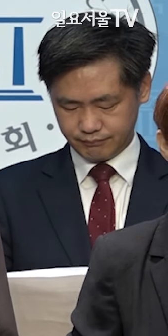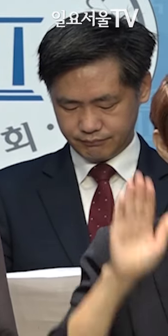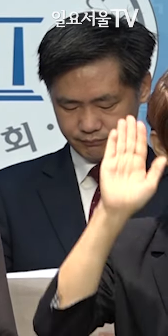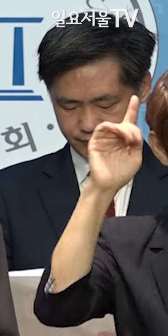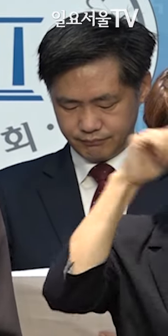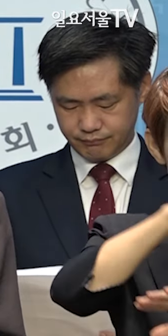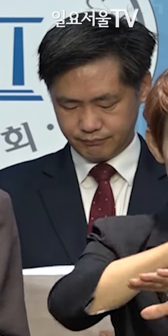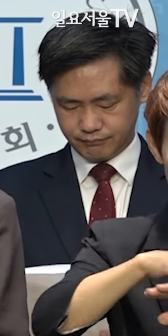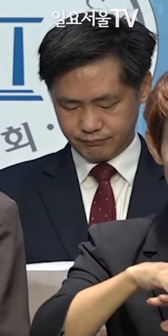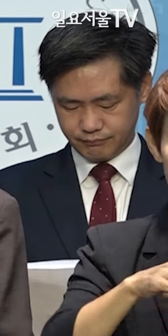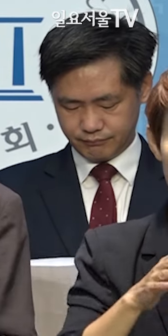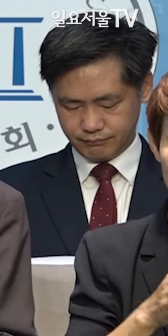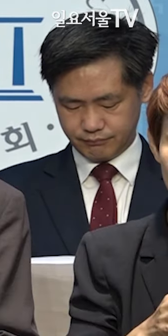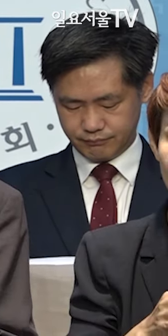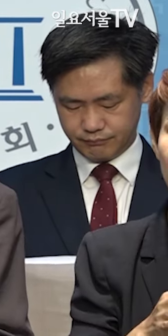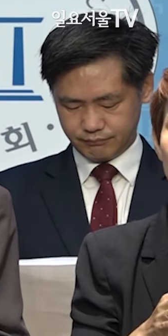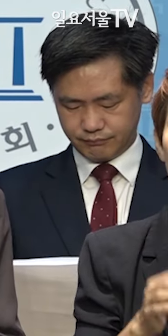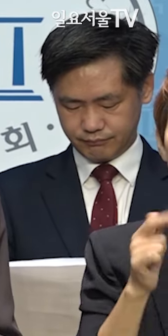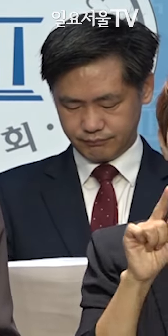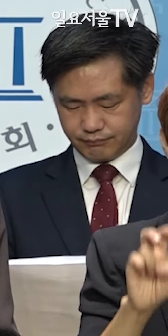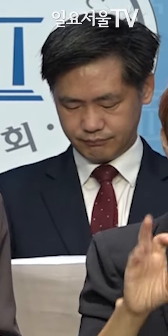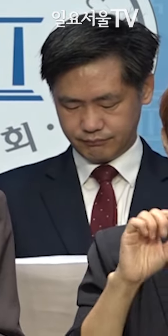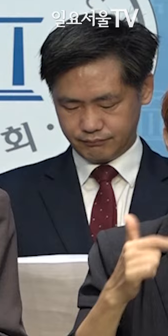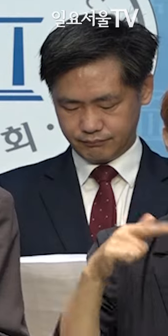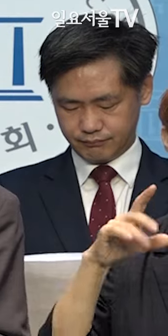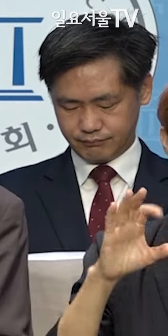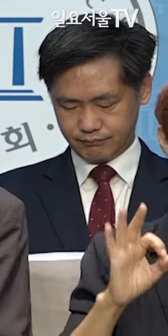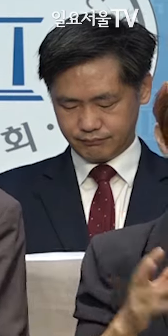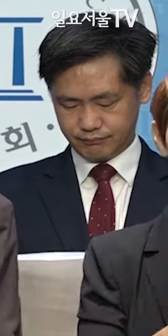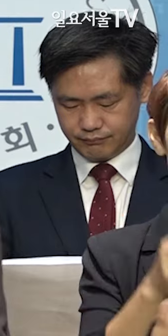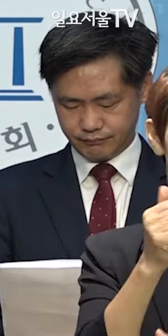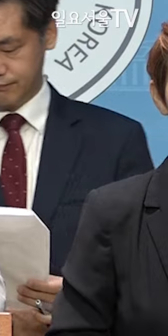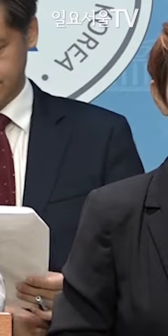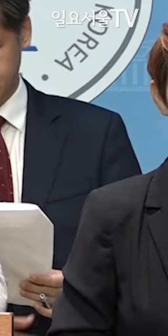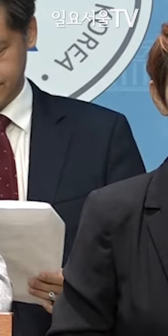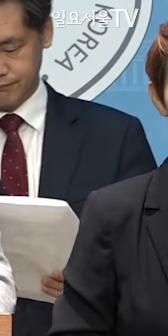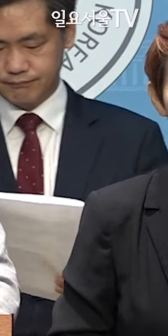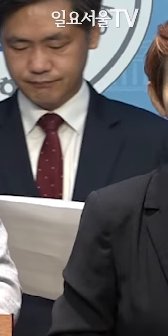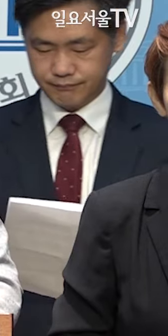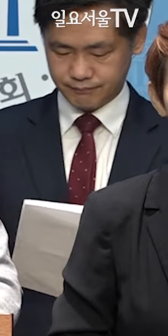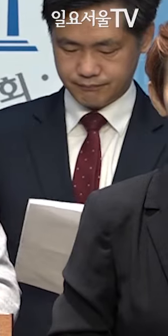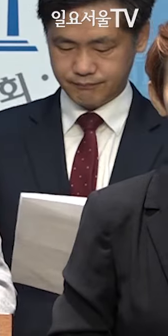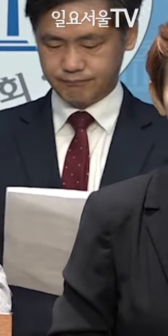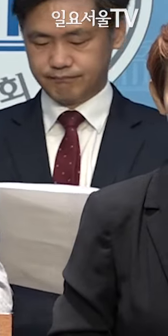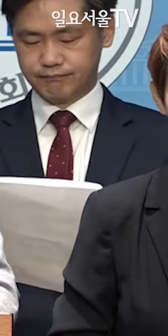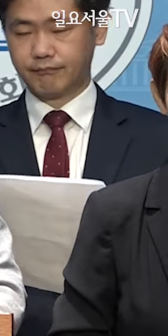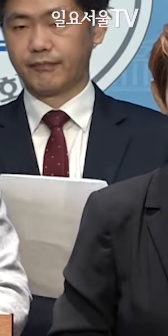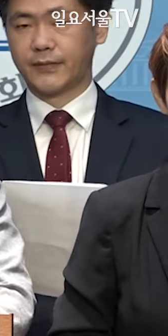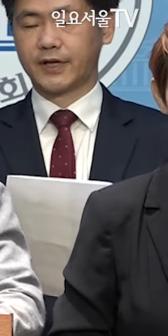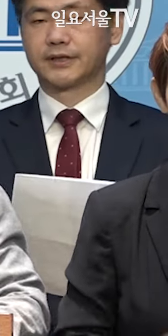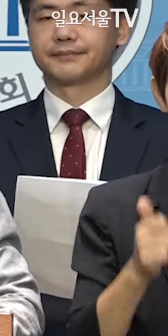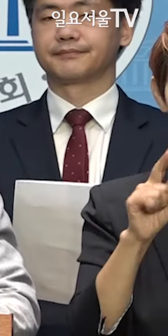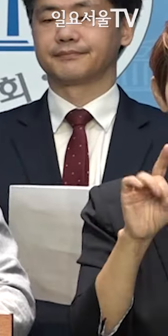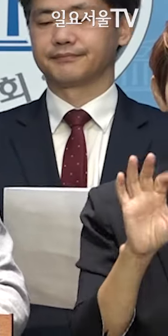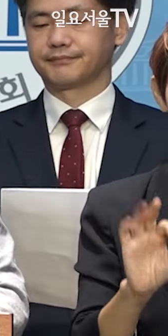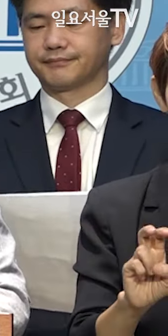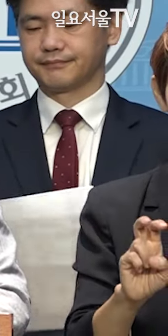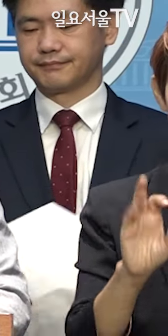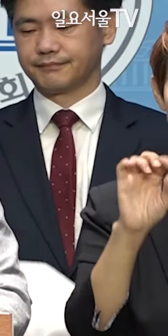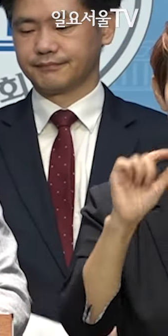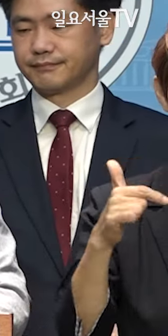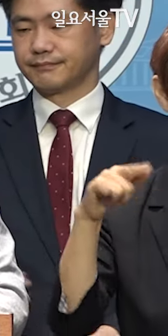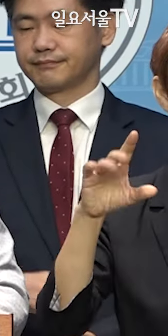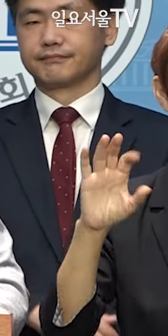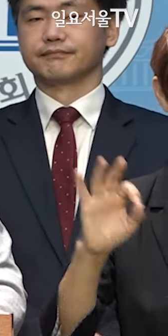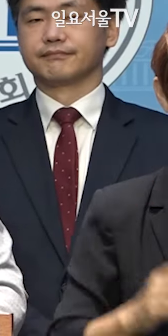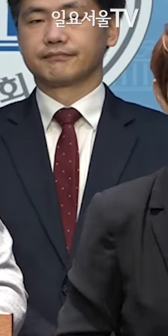계획에 대해서는 우리 함문경 위원장님이 설명드리겠습니다 바풀 당위원장 경입니다 저희는